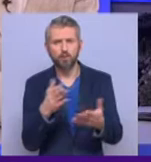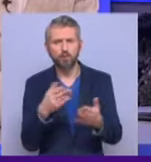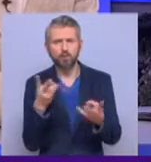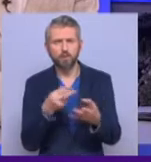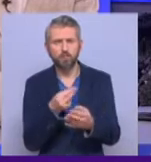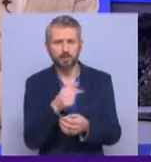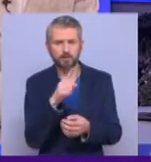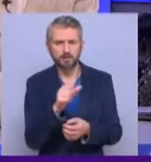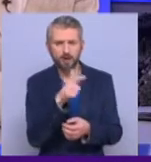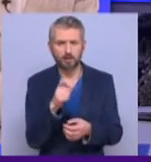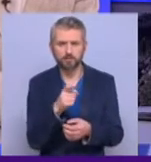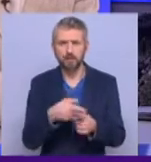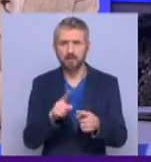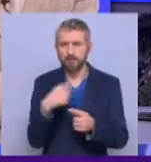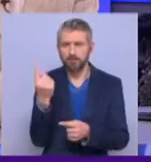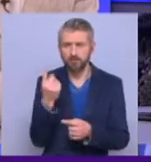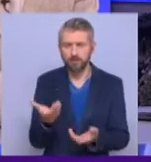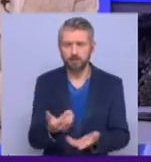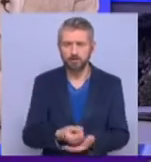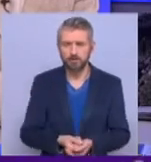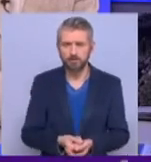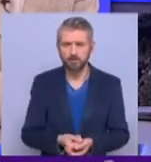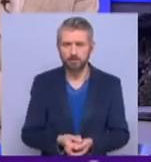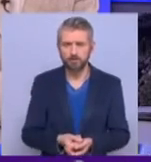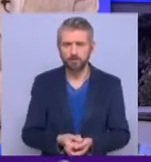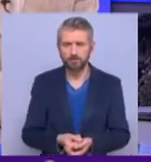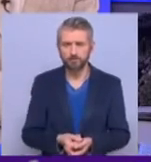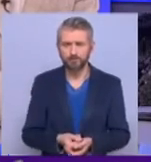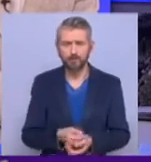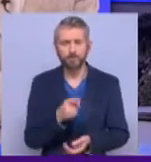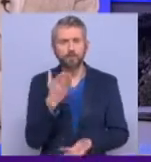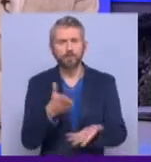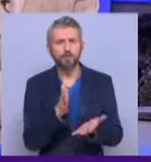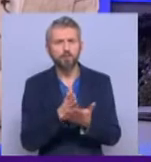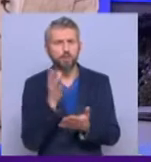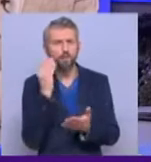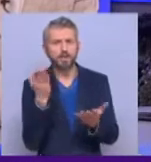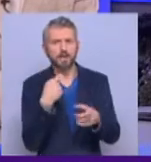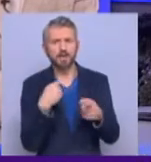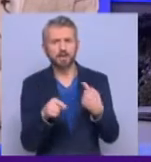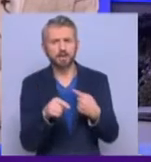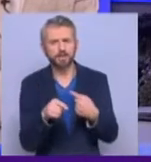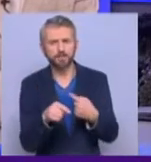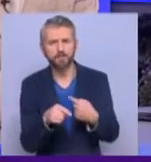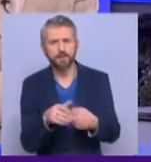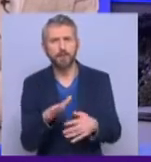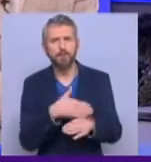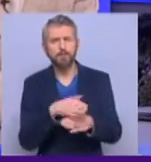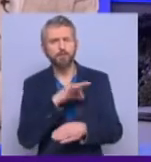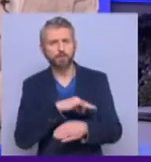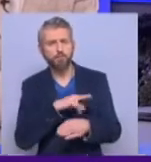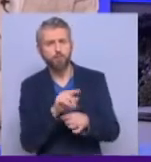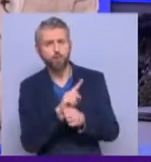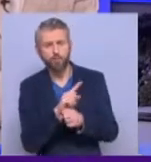платити за газ. Так це ж лічильник. Ви, мабуть, маєте на увазі, коректор, яка різниця газу між споживанням по нормах